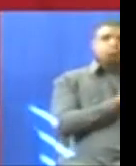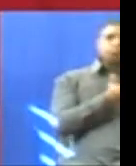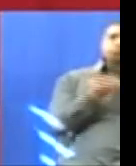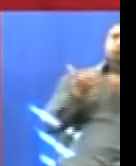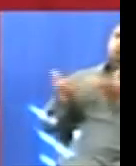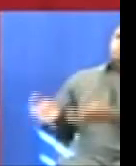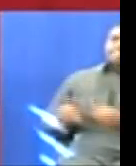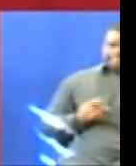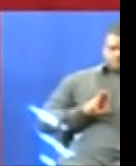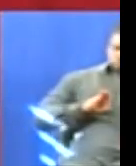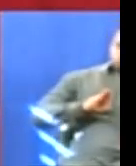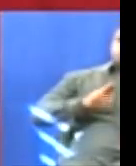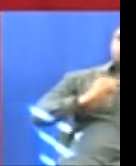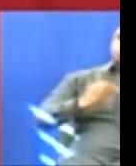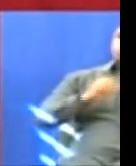Mheshimiwa Naibu Spika,